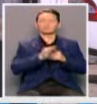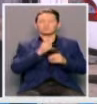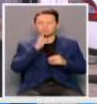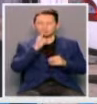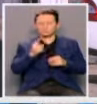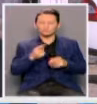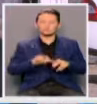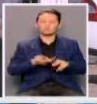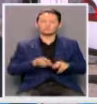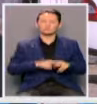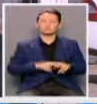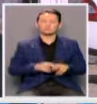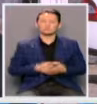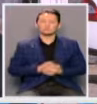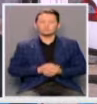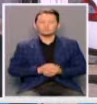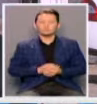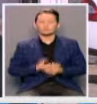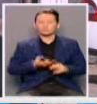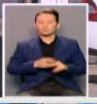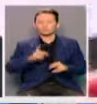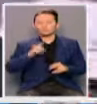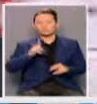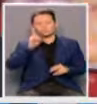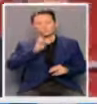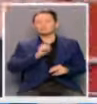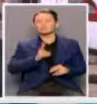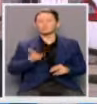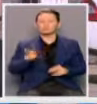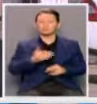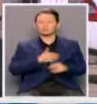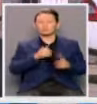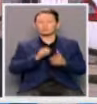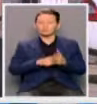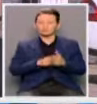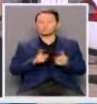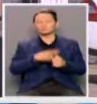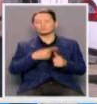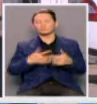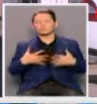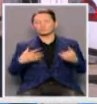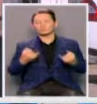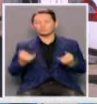от областного центра. Также это очень удобно тем, кто по каким-либо причинам, или по состоянию